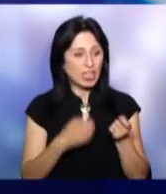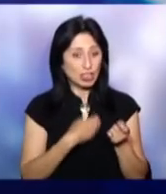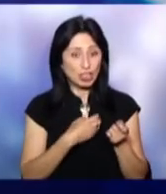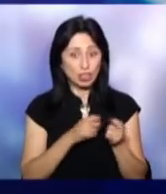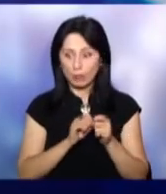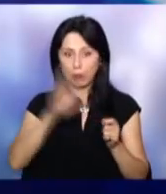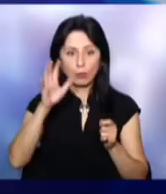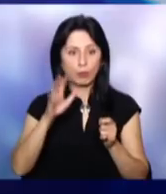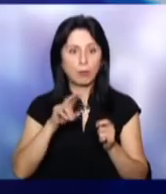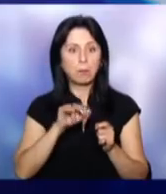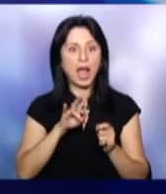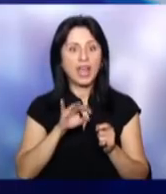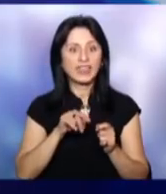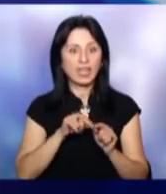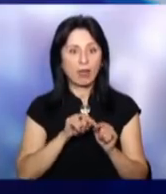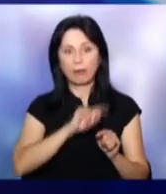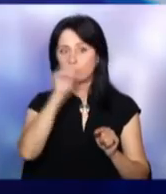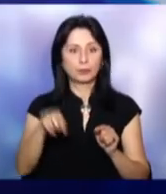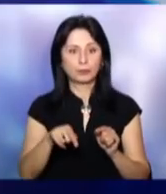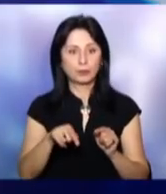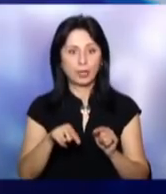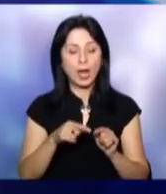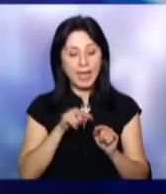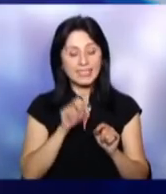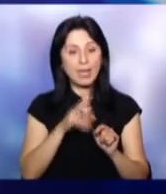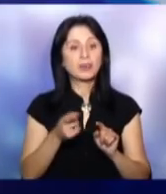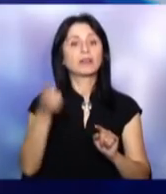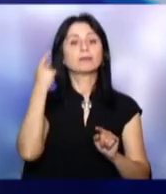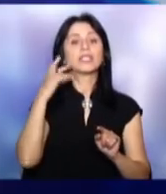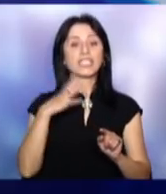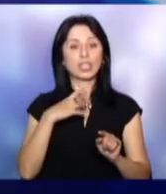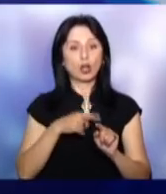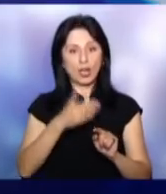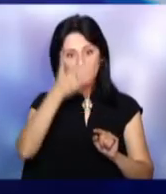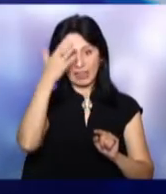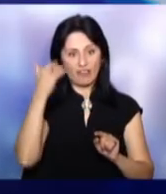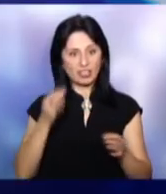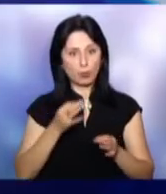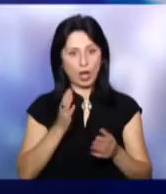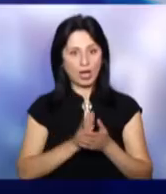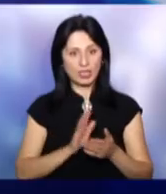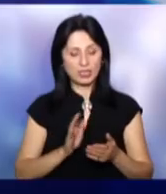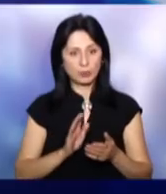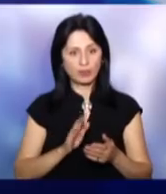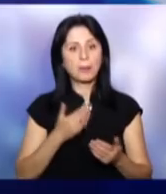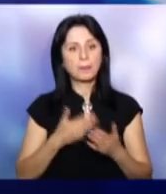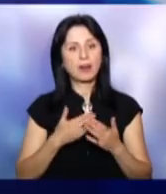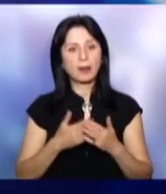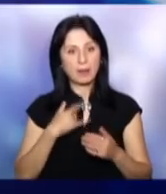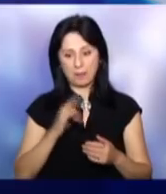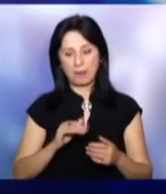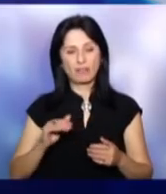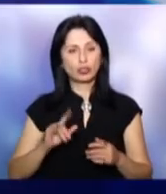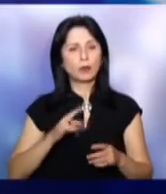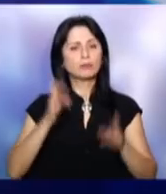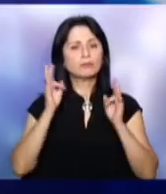საფრთხე აუცილებლად როდესღაც არსებობდა. იმიტომ რომ დავიწყებული არაფერი არ არსებობს, დავშათ მე რომ ბავშვობაში